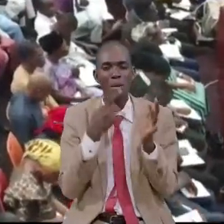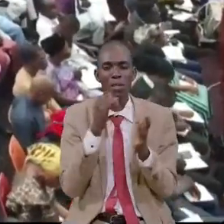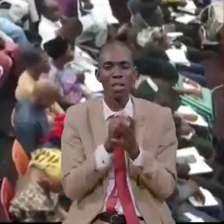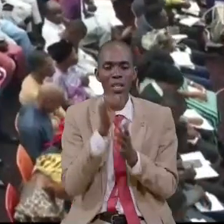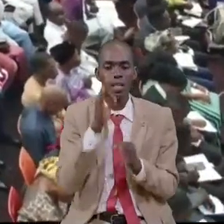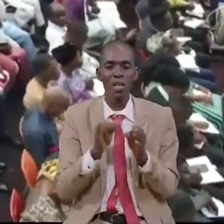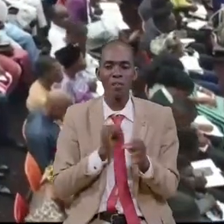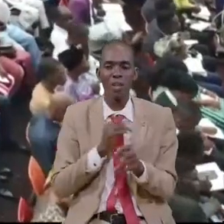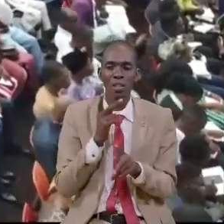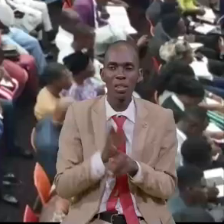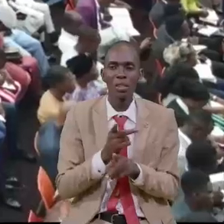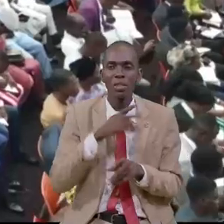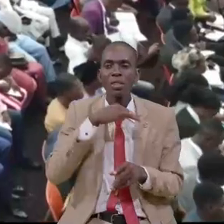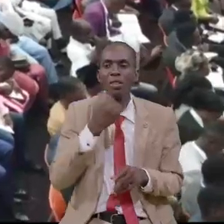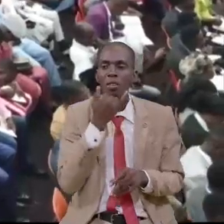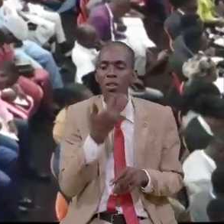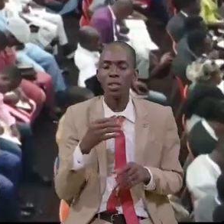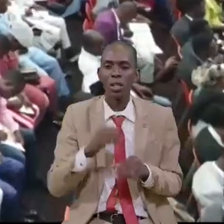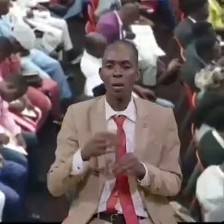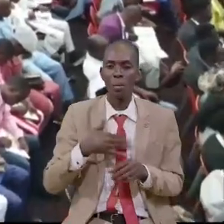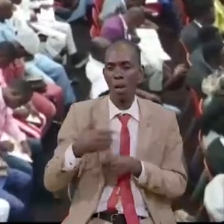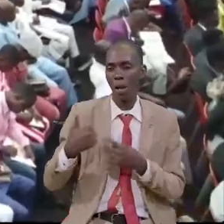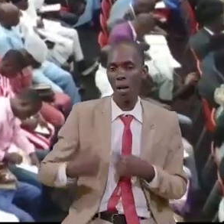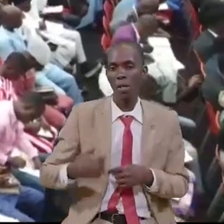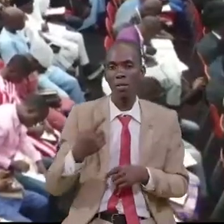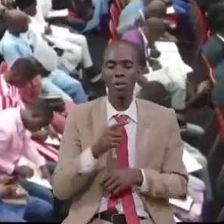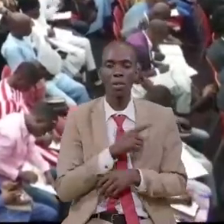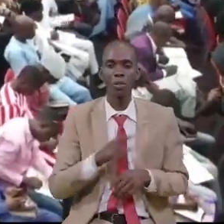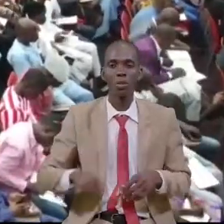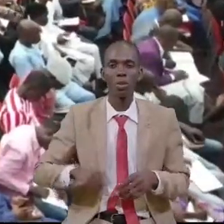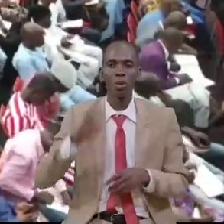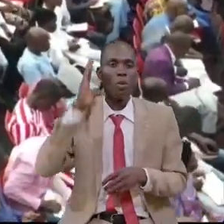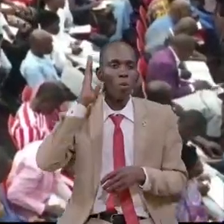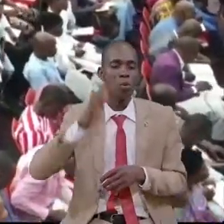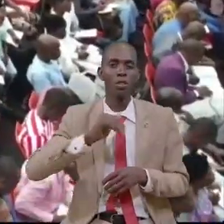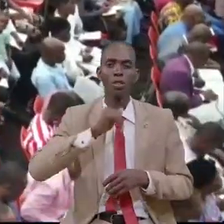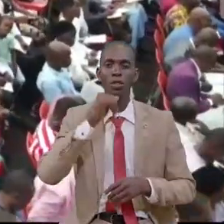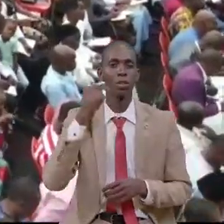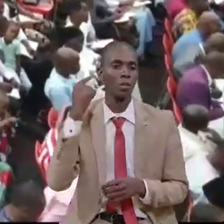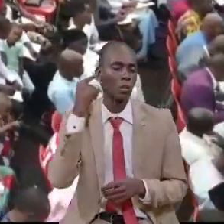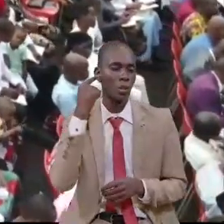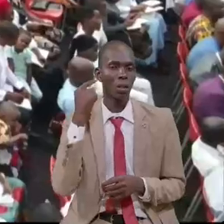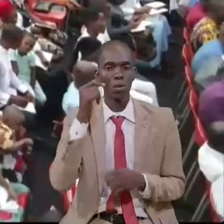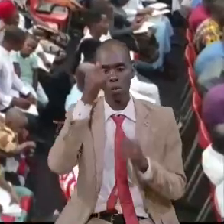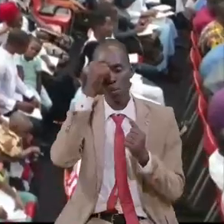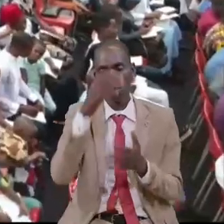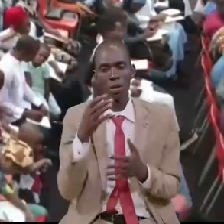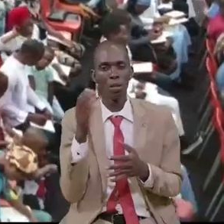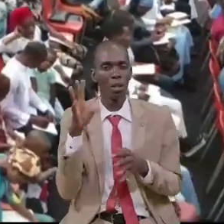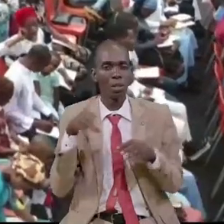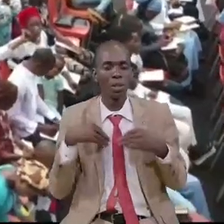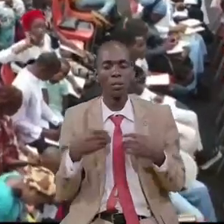Si j'avais caché, si je conçois l'iniquité dans mon cœur, l'Éternel ne m'aurait pas exaucé. Si tu jeûnes et tu fumes, si tu